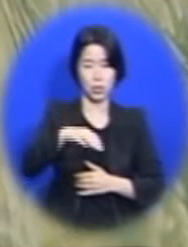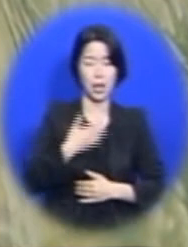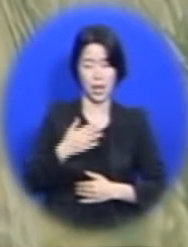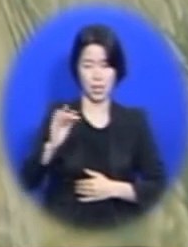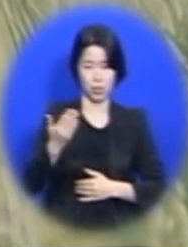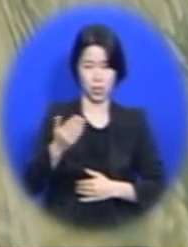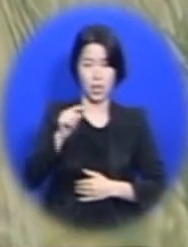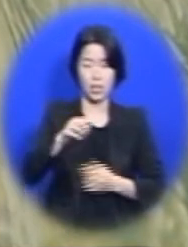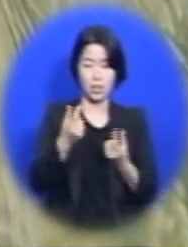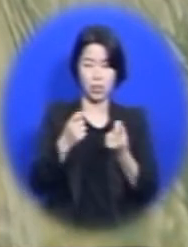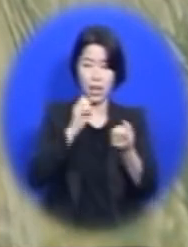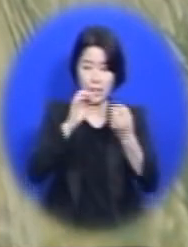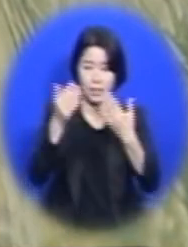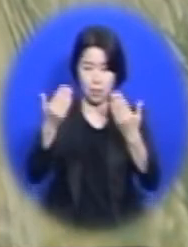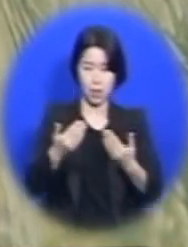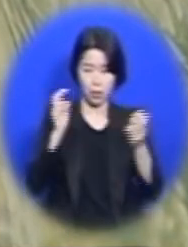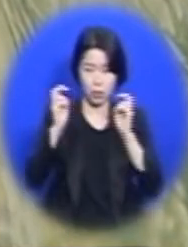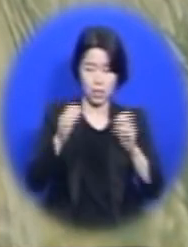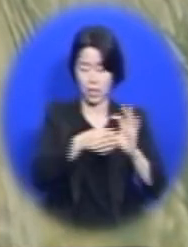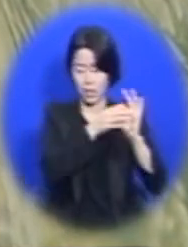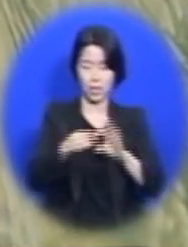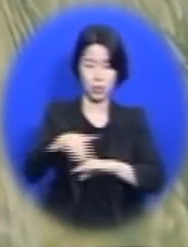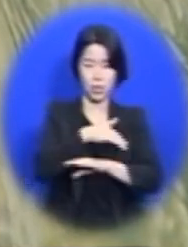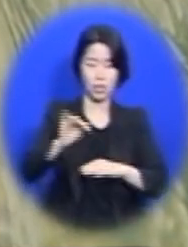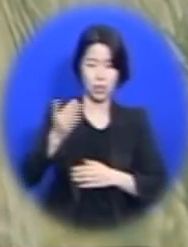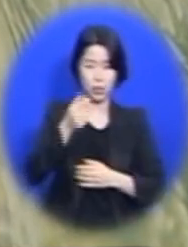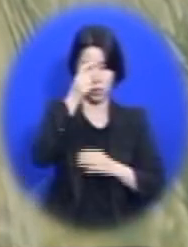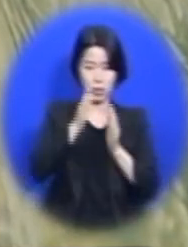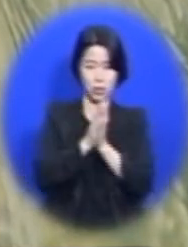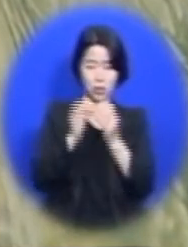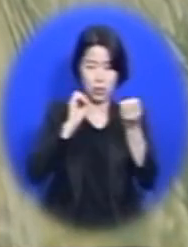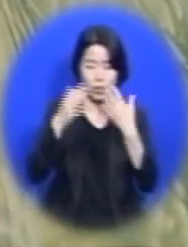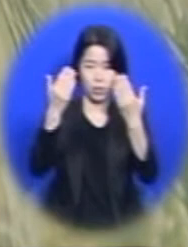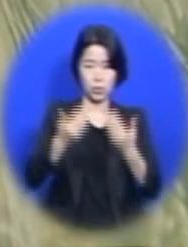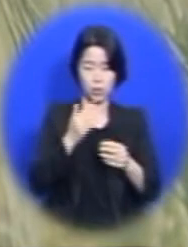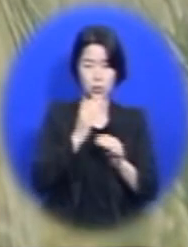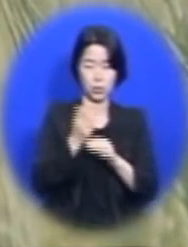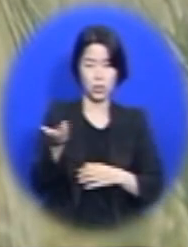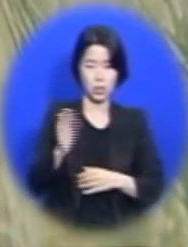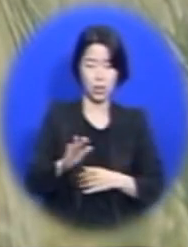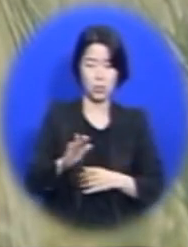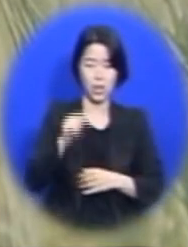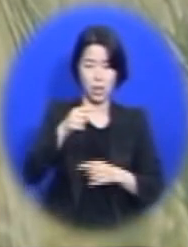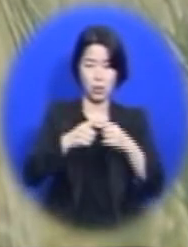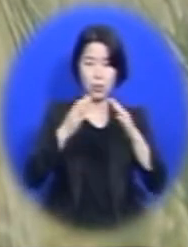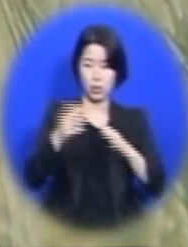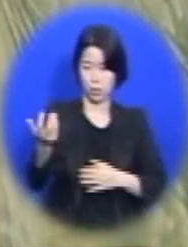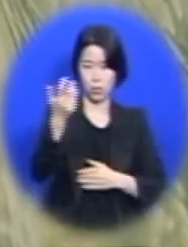그렇게 응답을 받고 회사는 계속 다니게 되었고 기도 응답을 주신 곳이라 교회도 이곳으로 오게